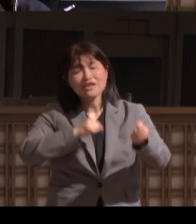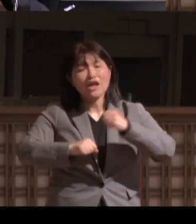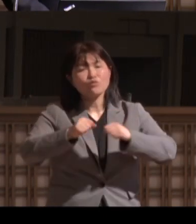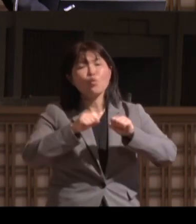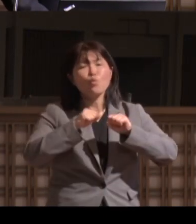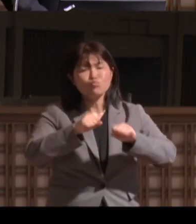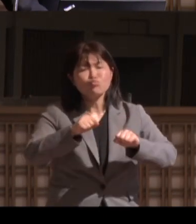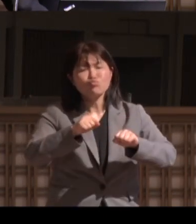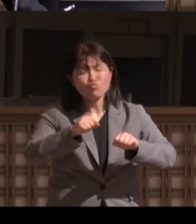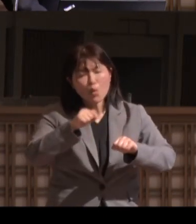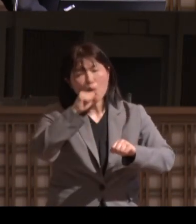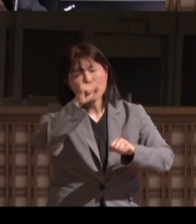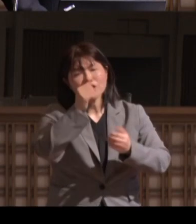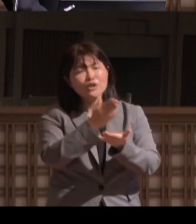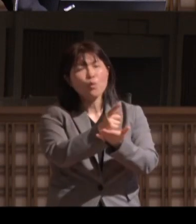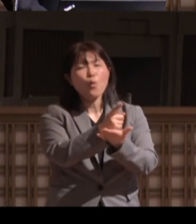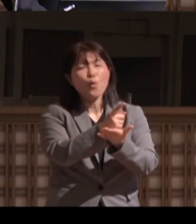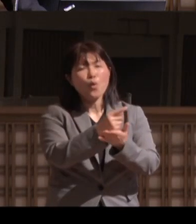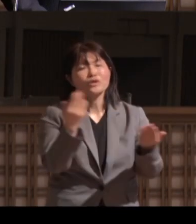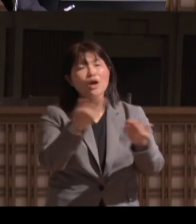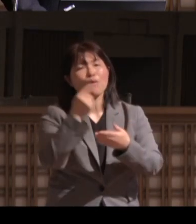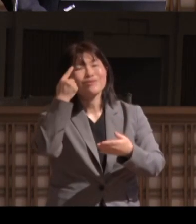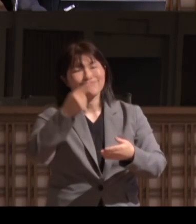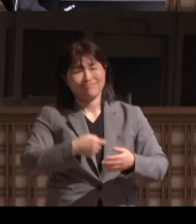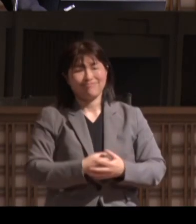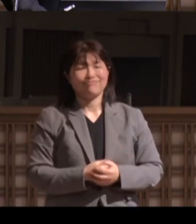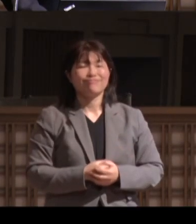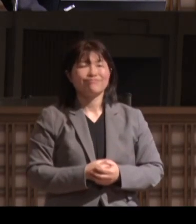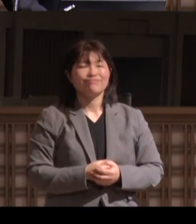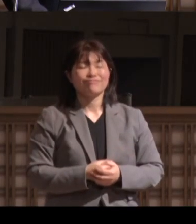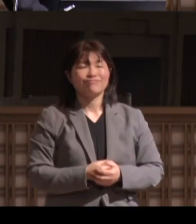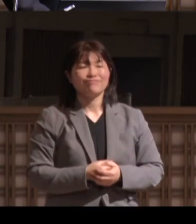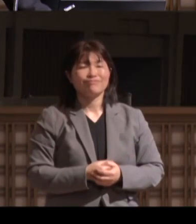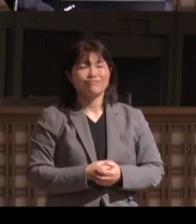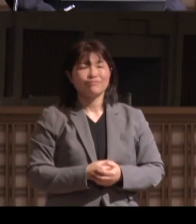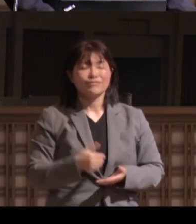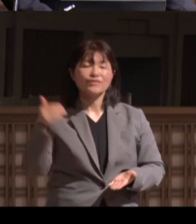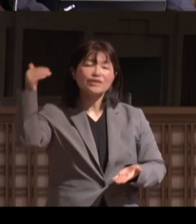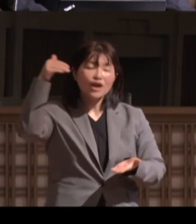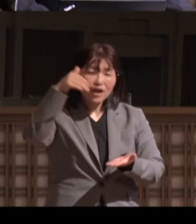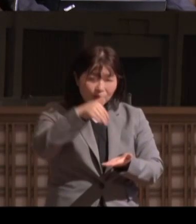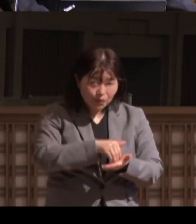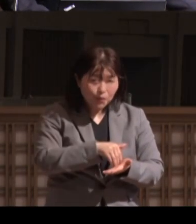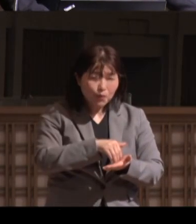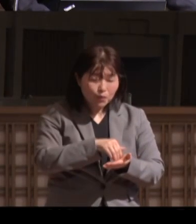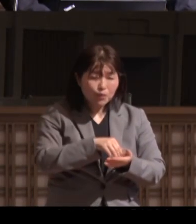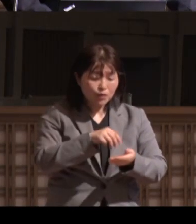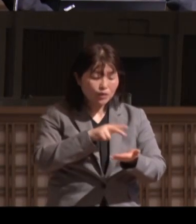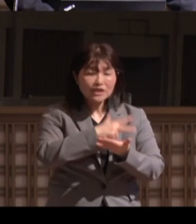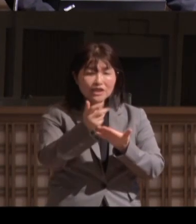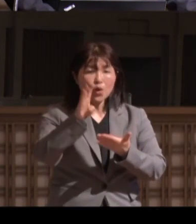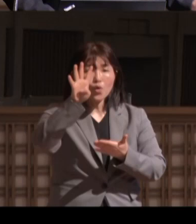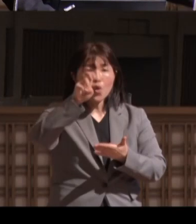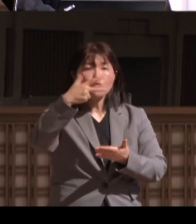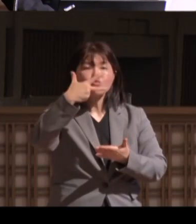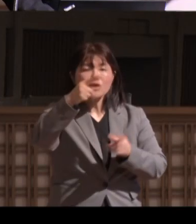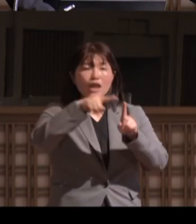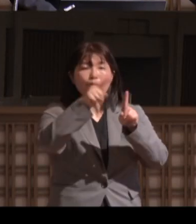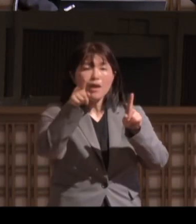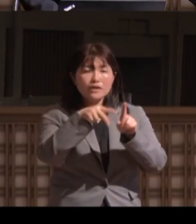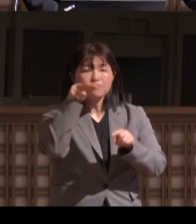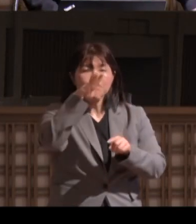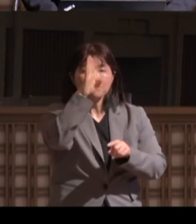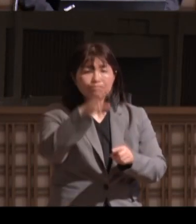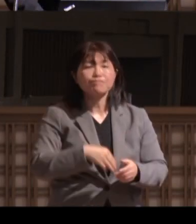いい結果をもたらすのではないかなという風に考えます最後の最後に47ページをご覧